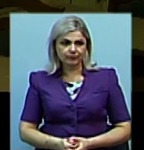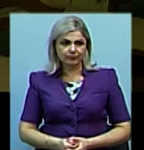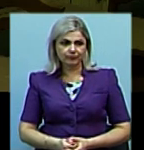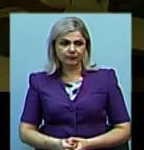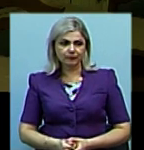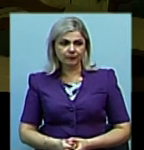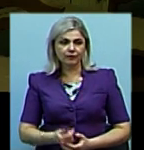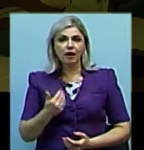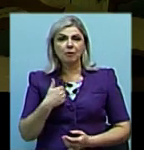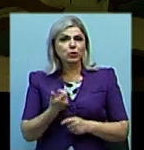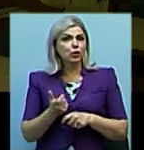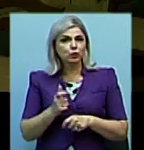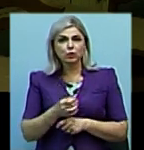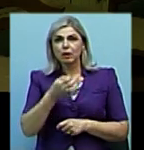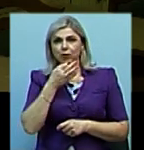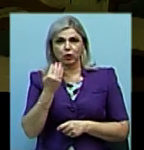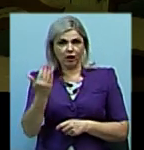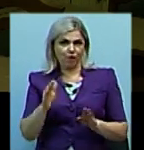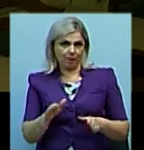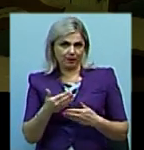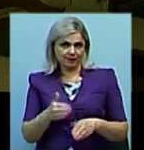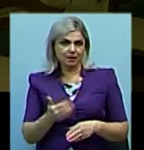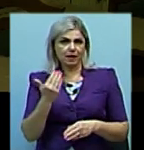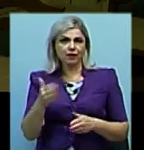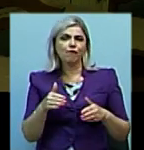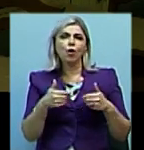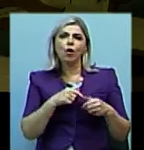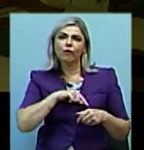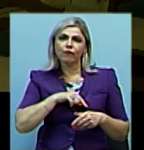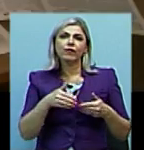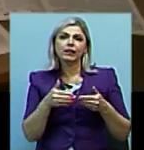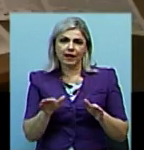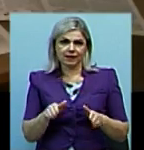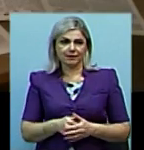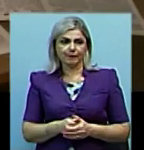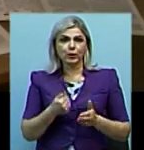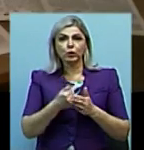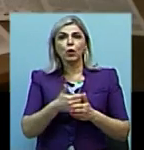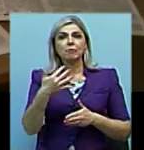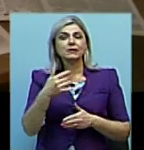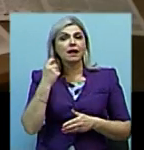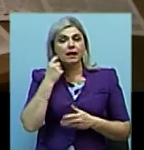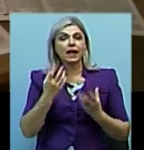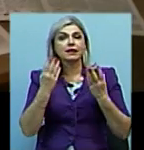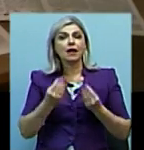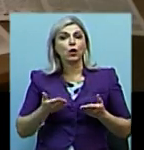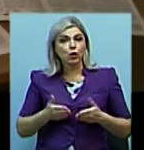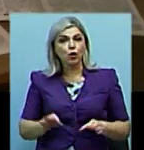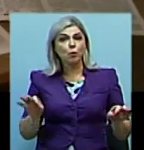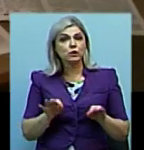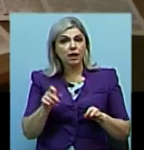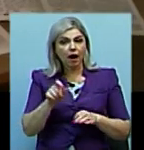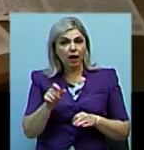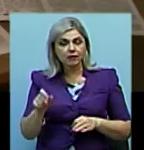Мені дуже подобаються його пісні, його відкритість. До 50-річчя від дня народження музиканта